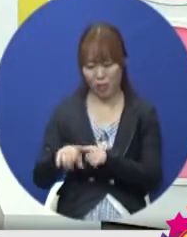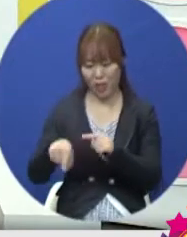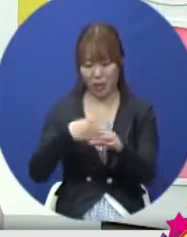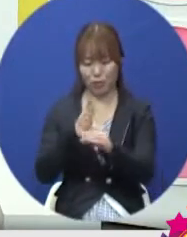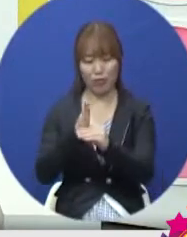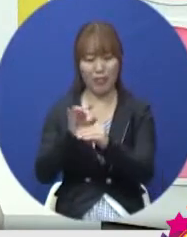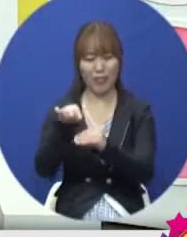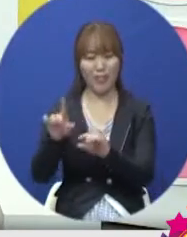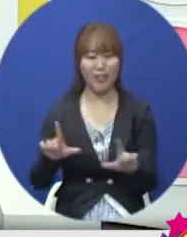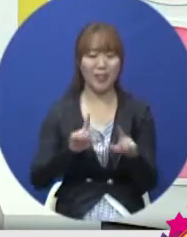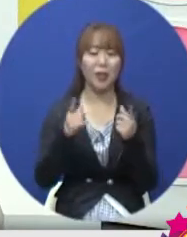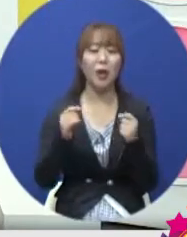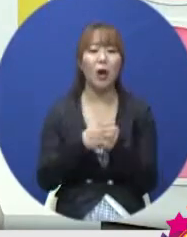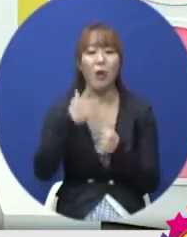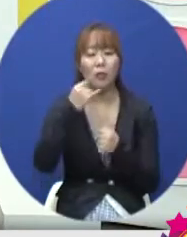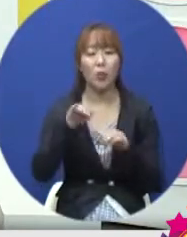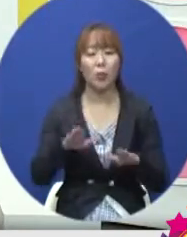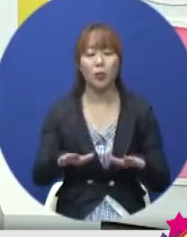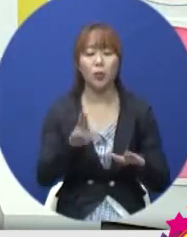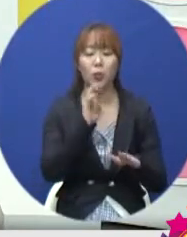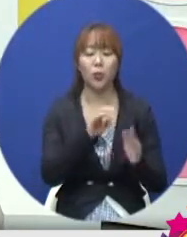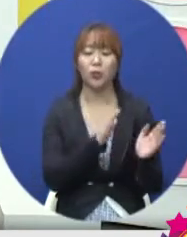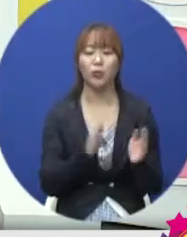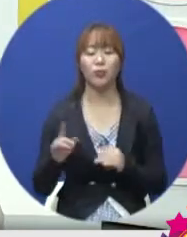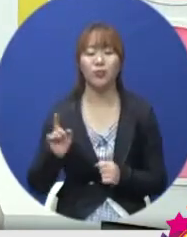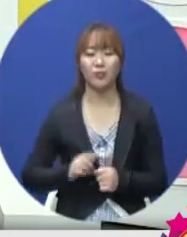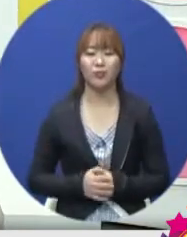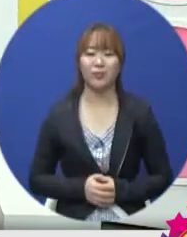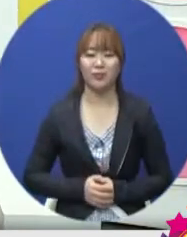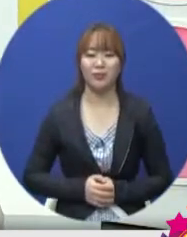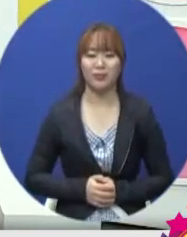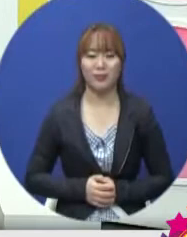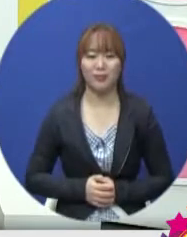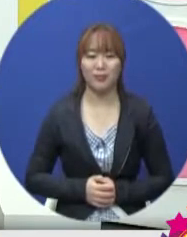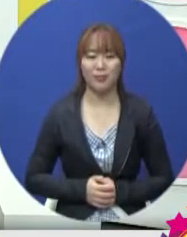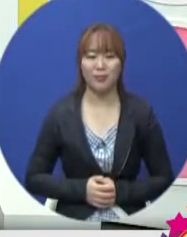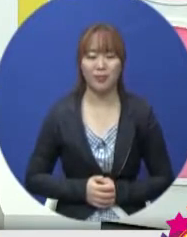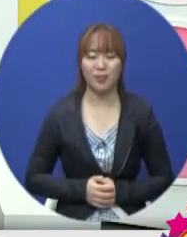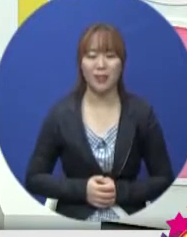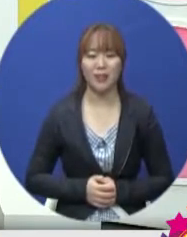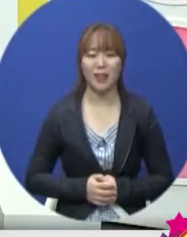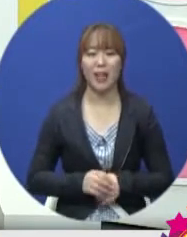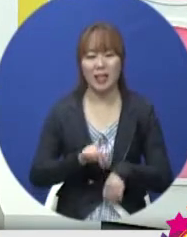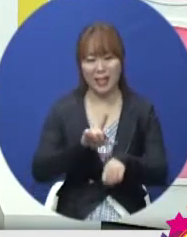예. 어머님, 오늘 노래는 어떤 곡으로 준비하셨어요?